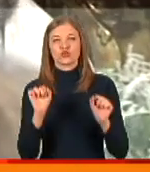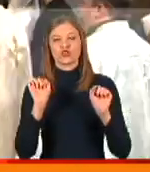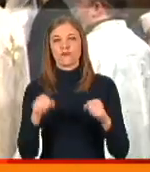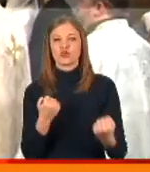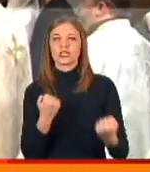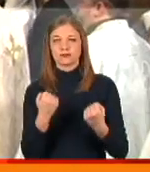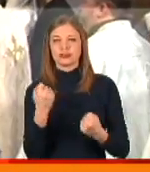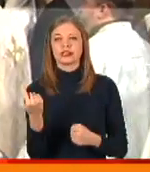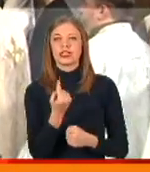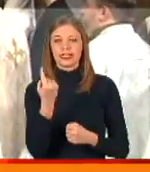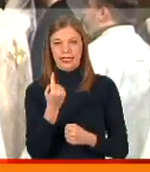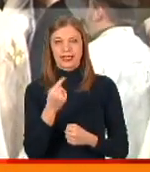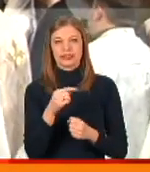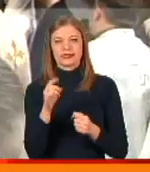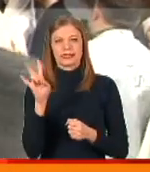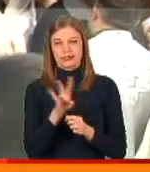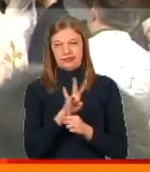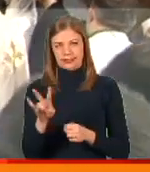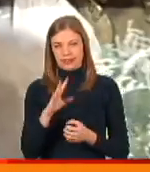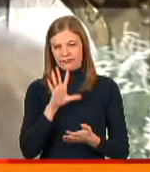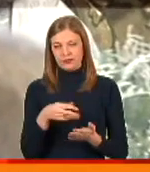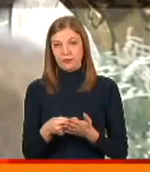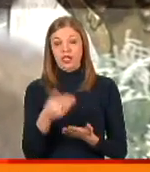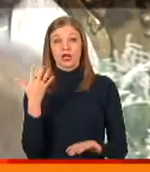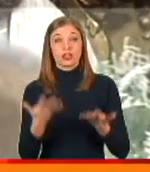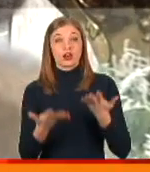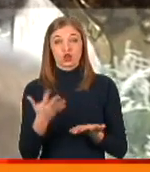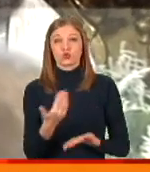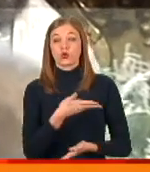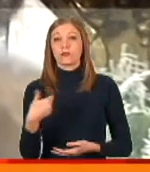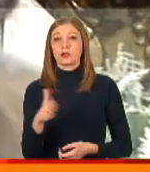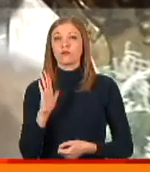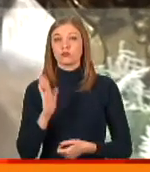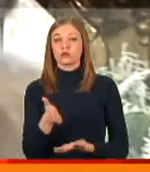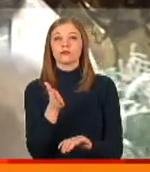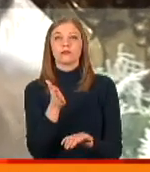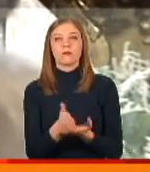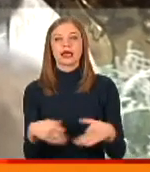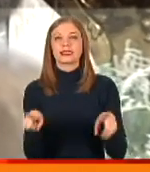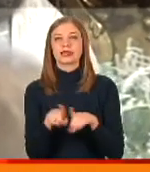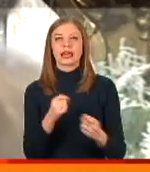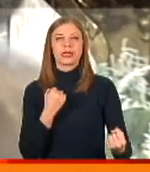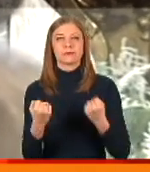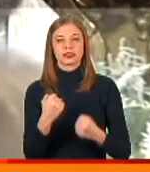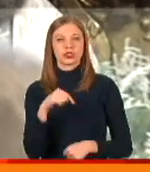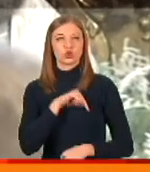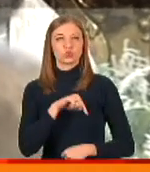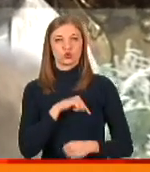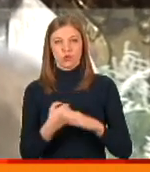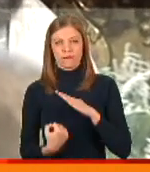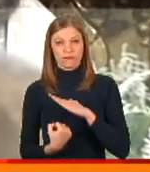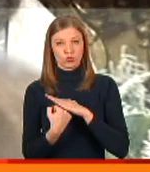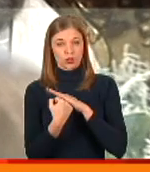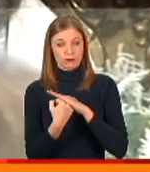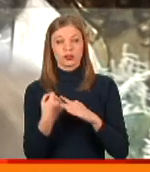зміцнити єдність нової незалежної православної церкви. Бо якщо ми будемо мати такий міцний духовний